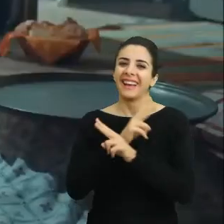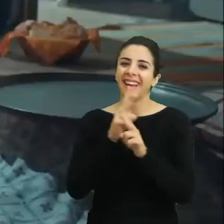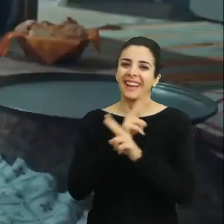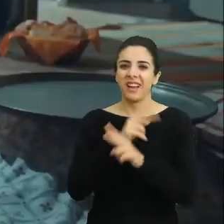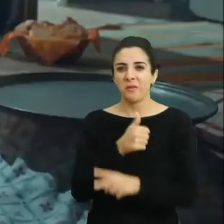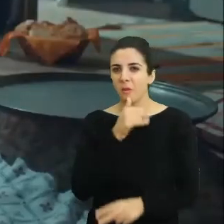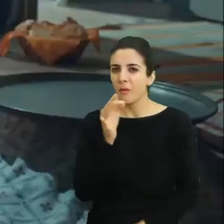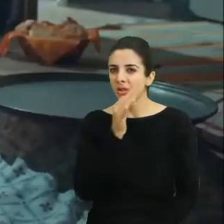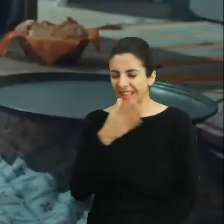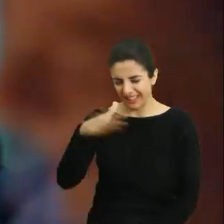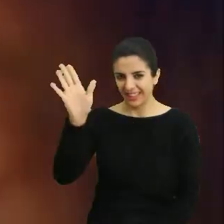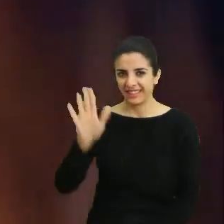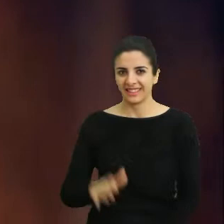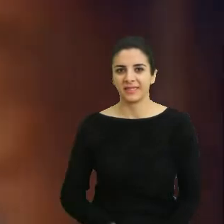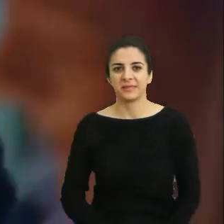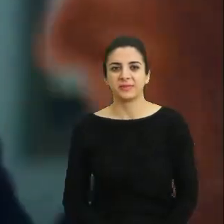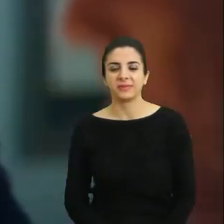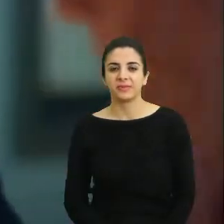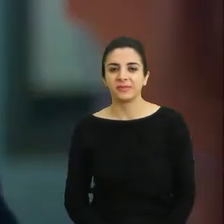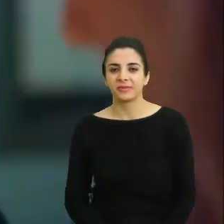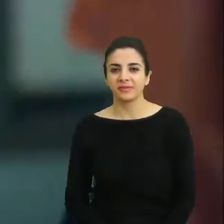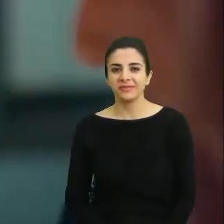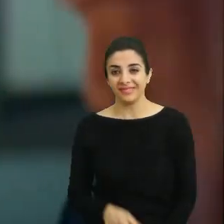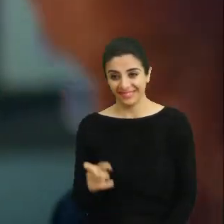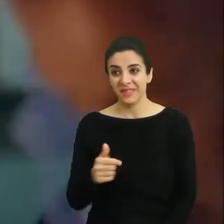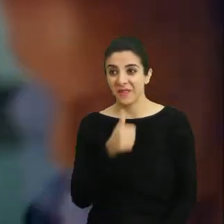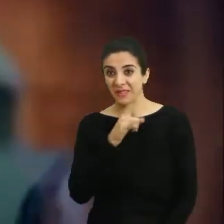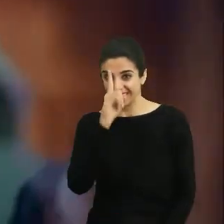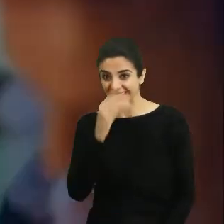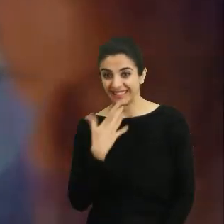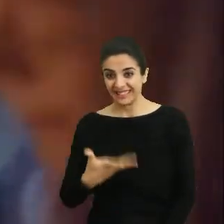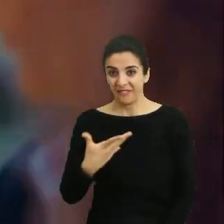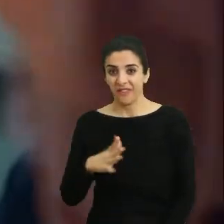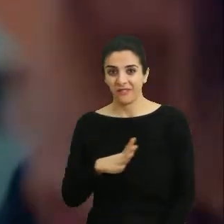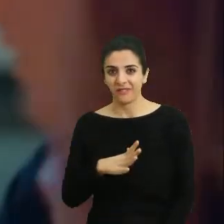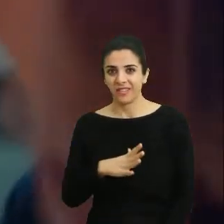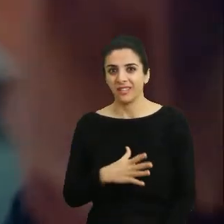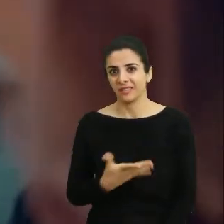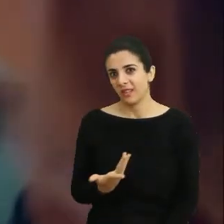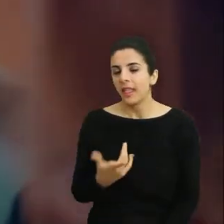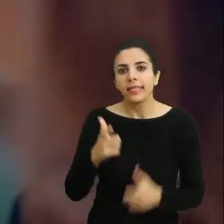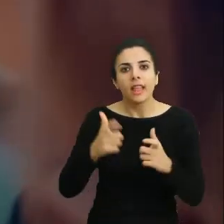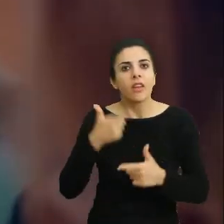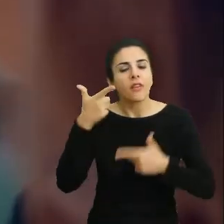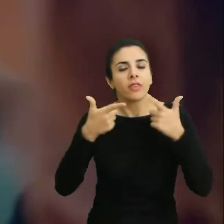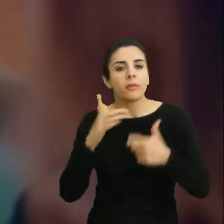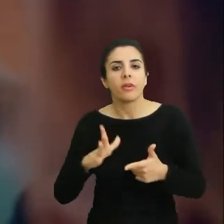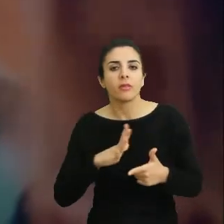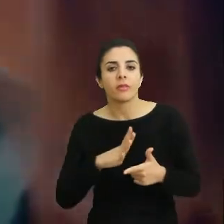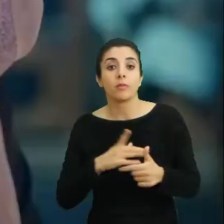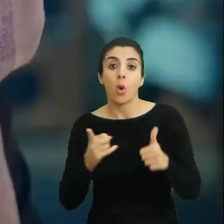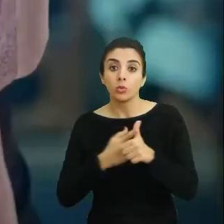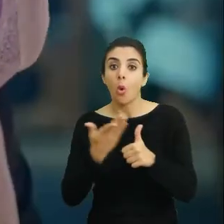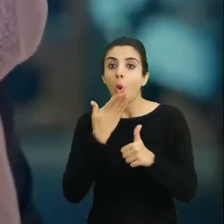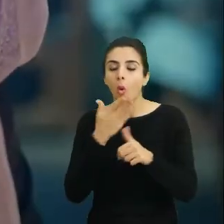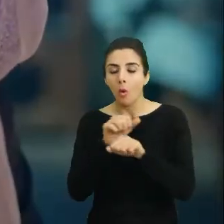Baba sakılıklı. Git oradan. Bırak bırak. Senin de aşına gidiyor. Nerede gösterilecekmiş bu oğlum? Önce